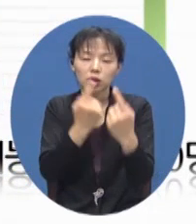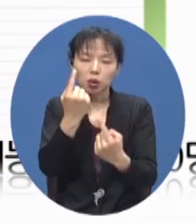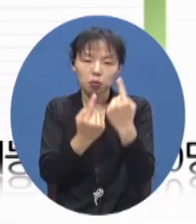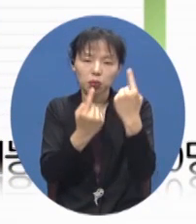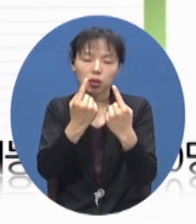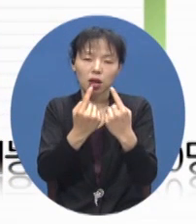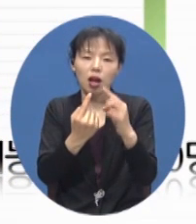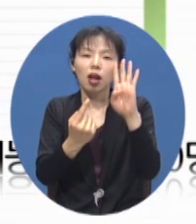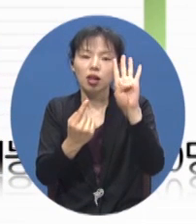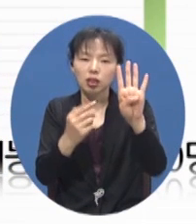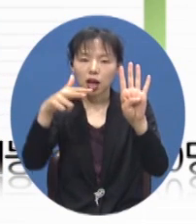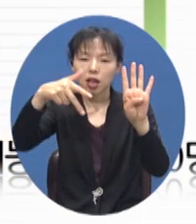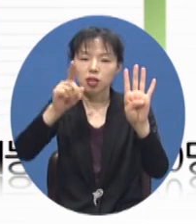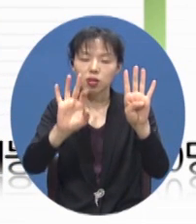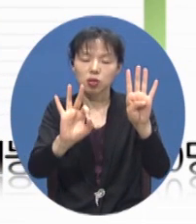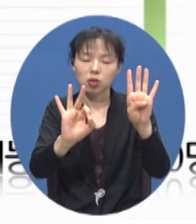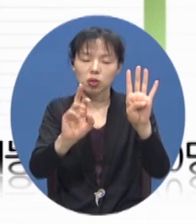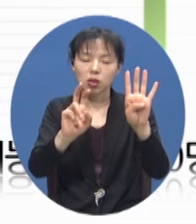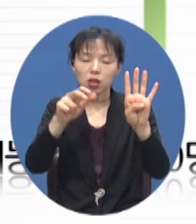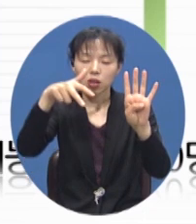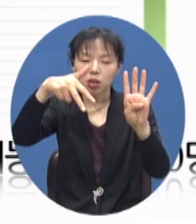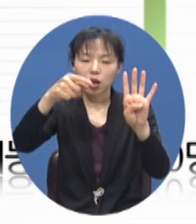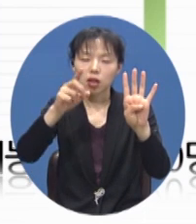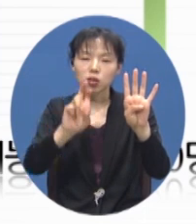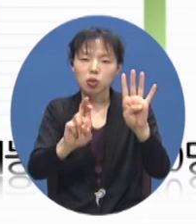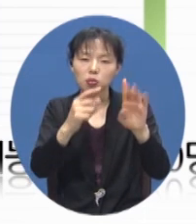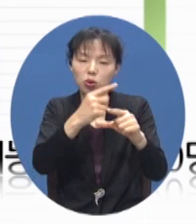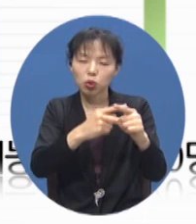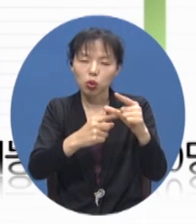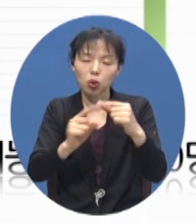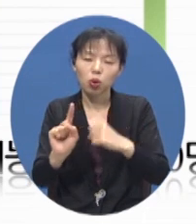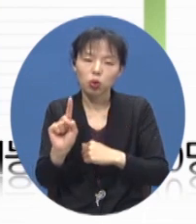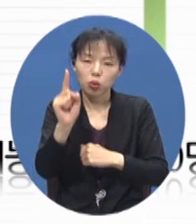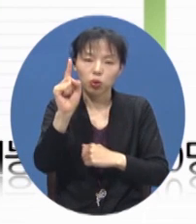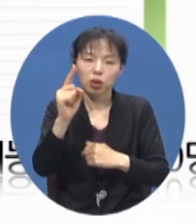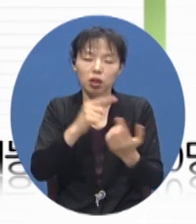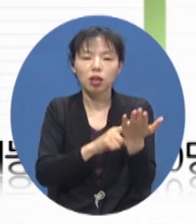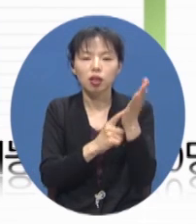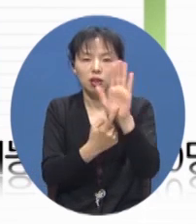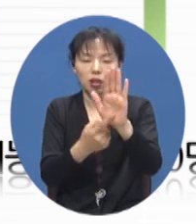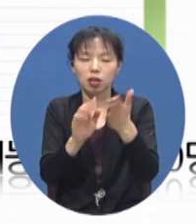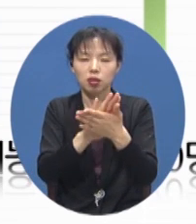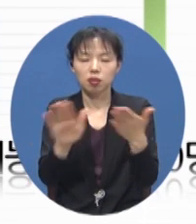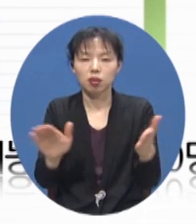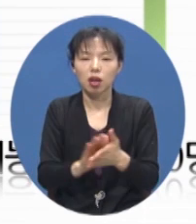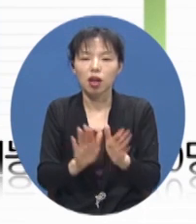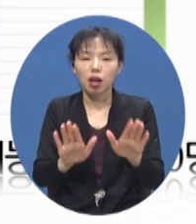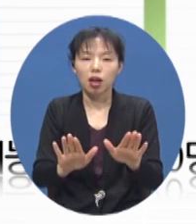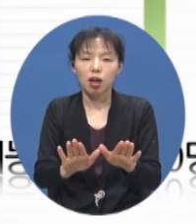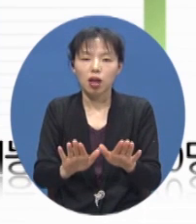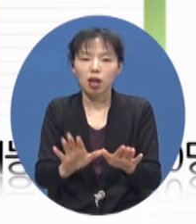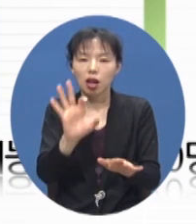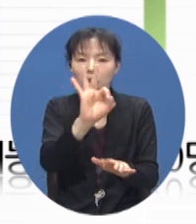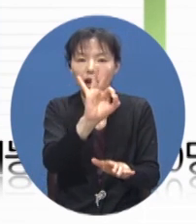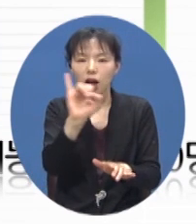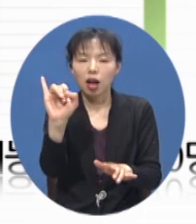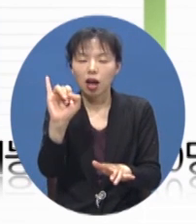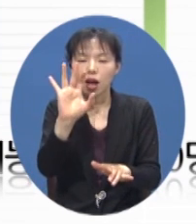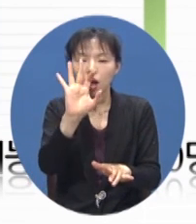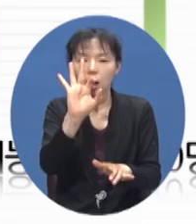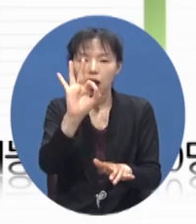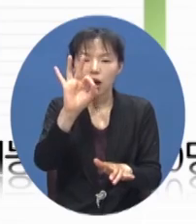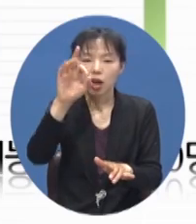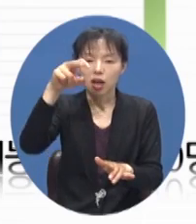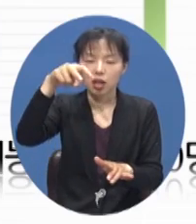모두 자신의 강점 지능 영역에서 더 높은 기억력을 발휘한 겁니다. IQ로는 체크할 수 없었던